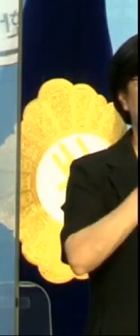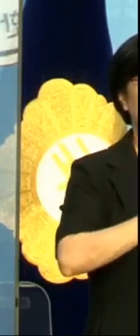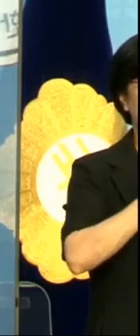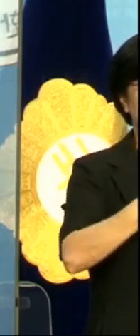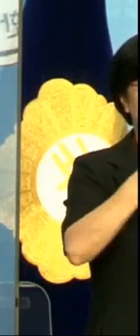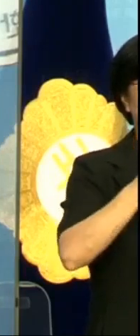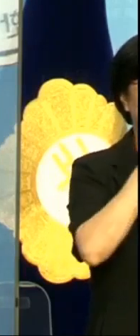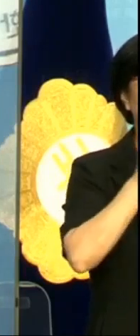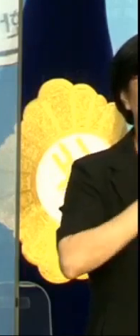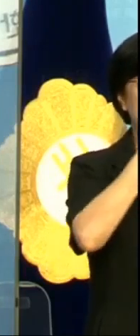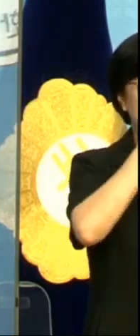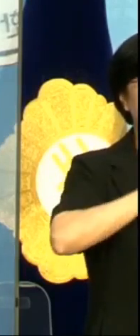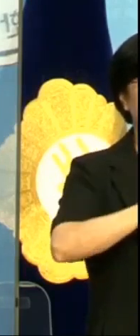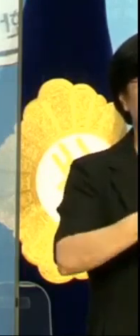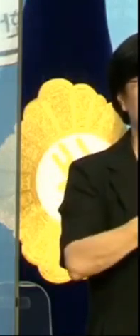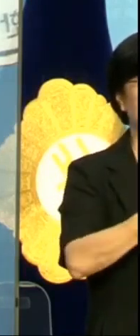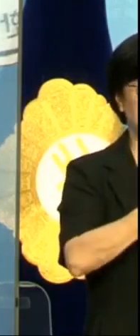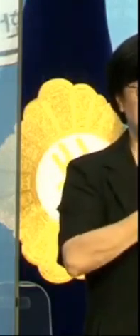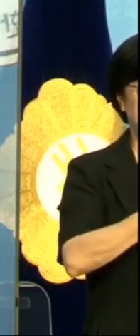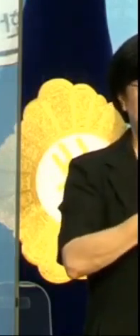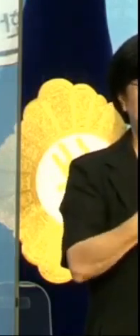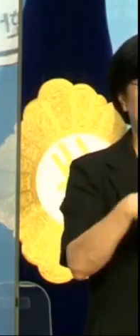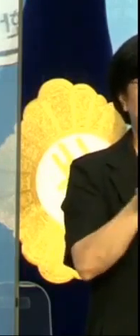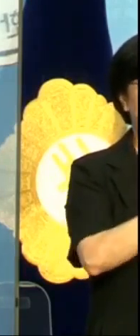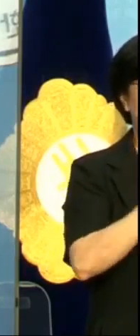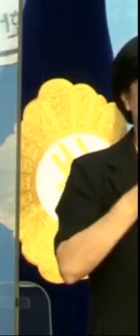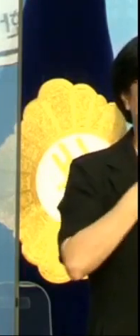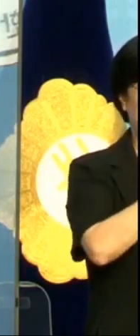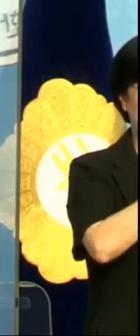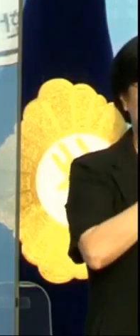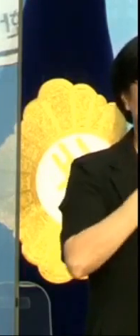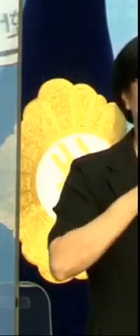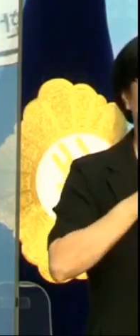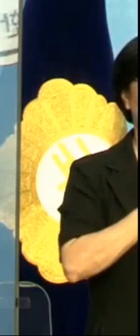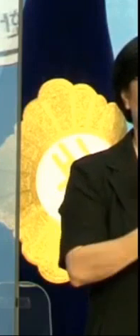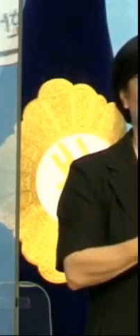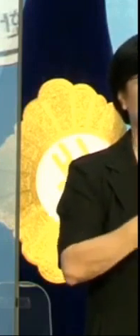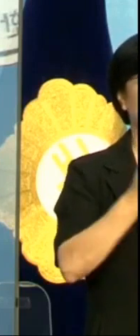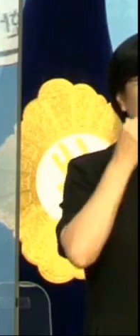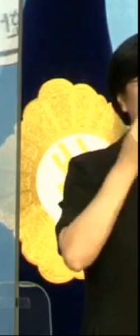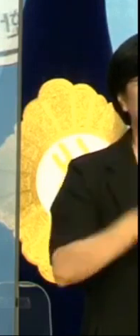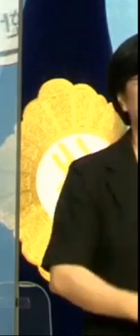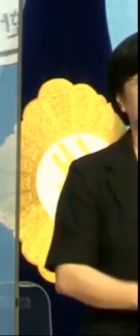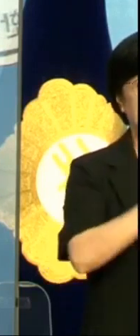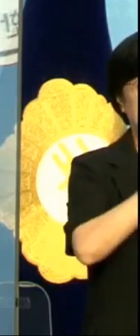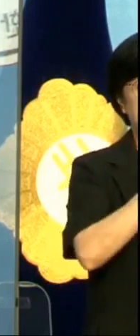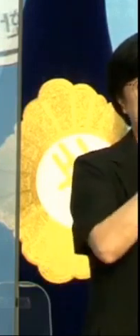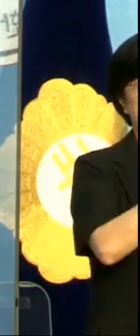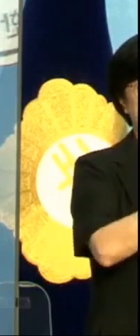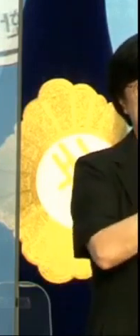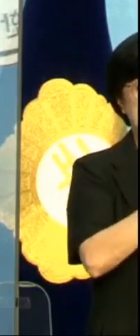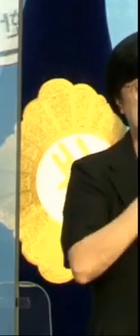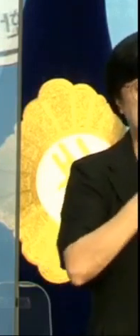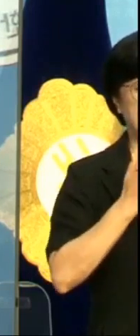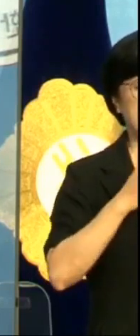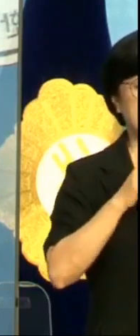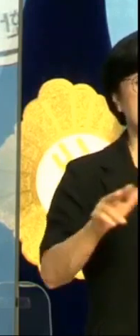충돌을 방지하는 법률을 대표 바디 했으나 그 뜻을 이루지 못했습니다 계속되는 입법 좌절로 인해